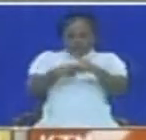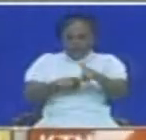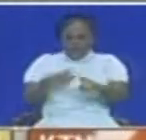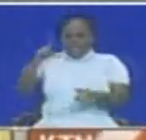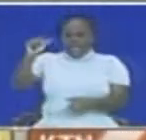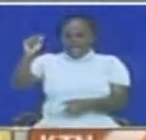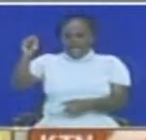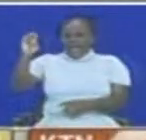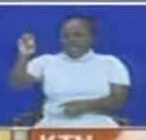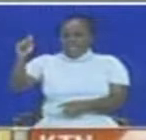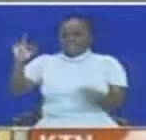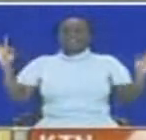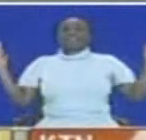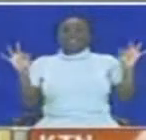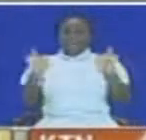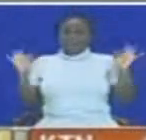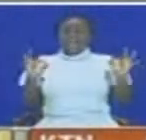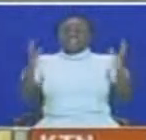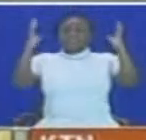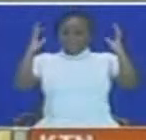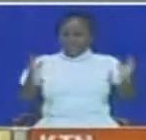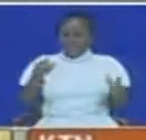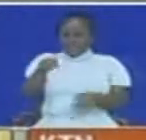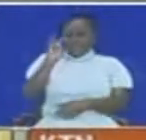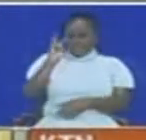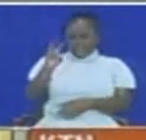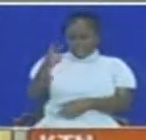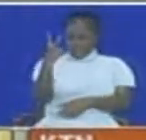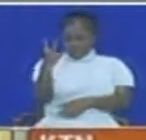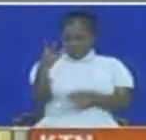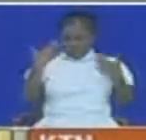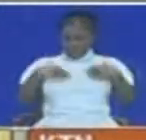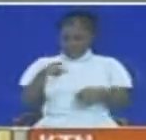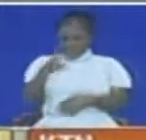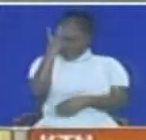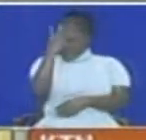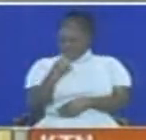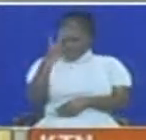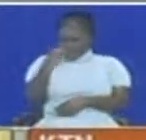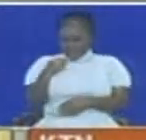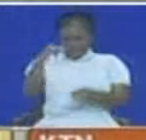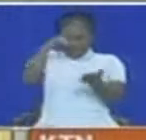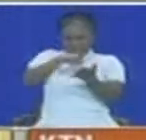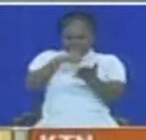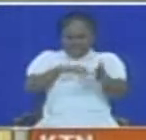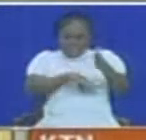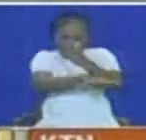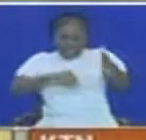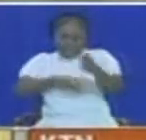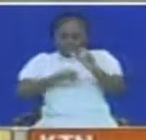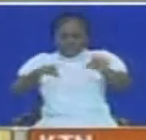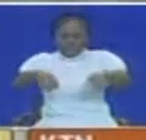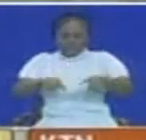Lanet wameshangazwa na kisa kimoja baada ya kuwashuhudia jamaa wawili wanaoshukiwa kushiriki katika wizi wa pikipiki